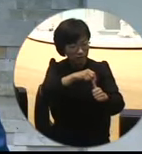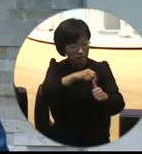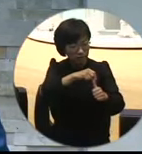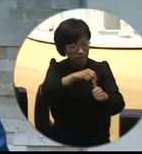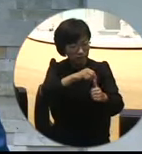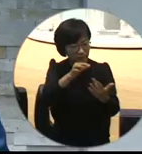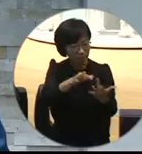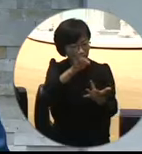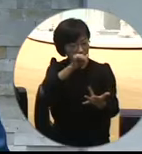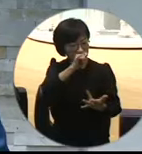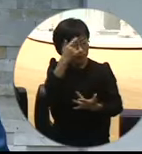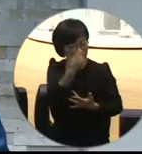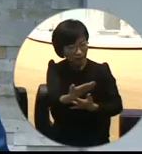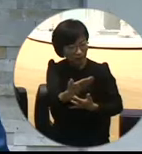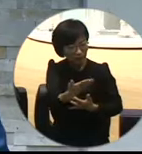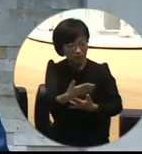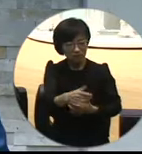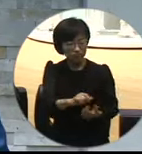있냐?